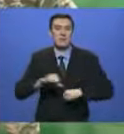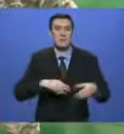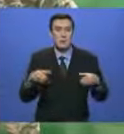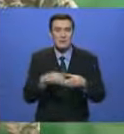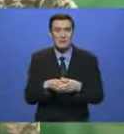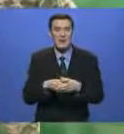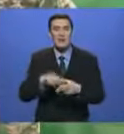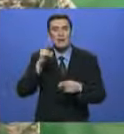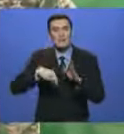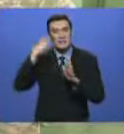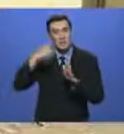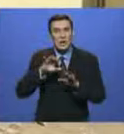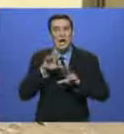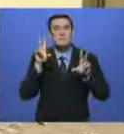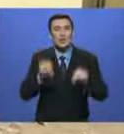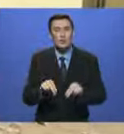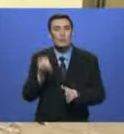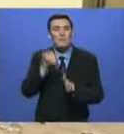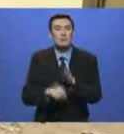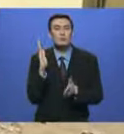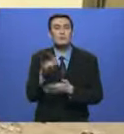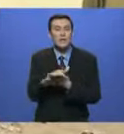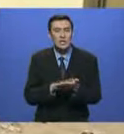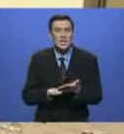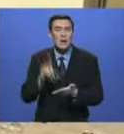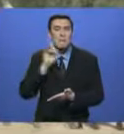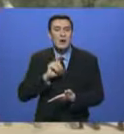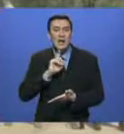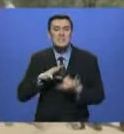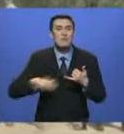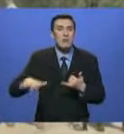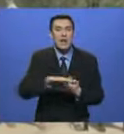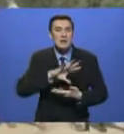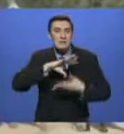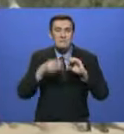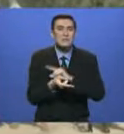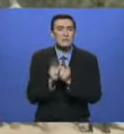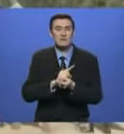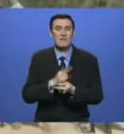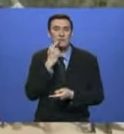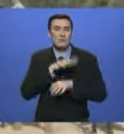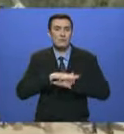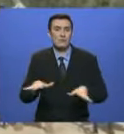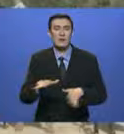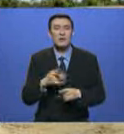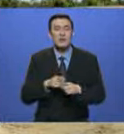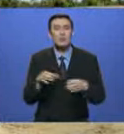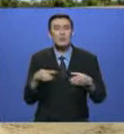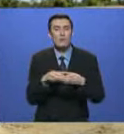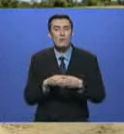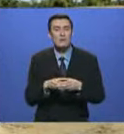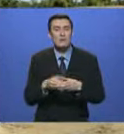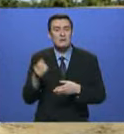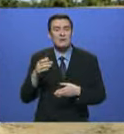конце видеоролика боевики пообещали убивать до тех пор, цитата, пока земля не покраснеет от крови, конец цитаты. Отмечу, группировка известна